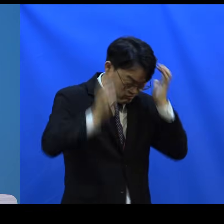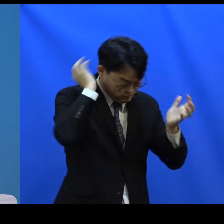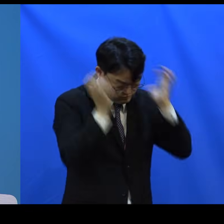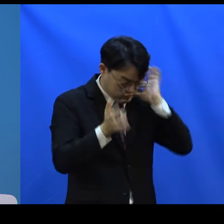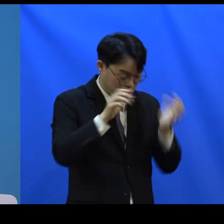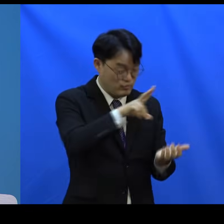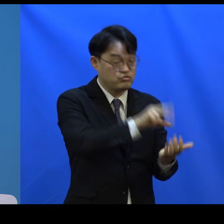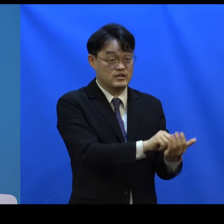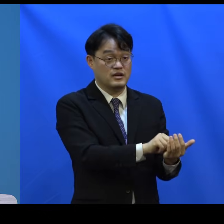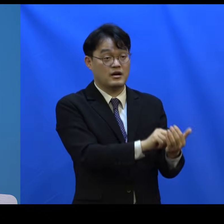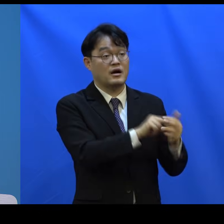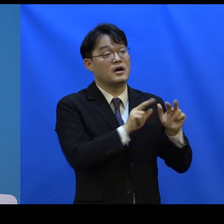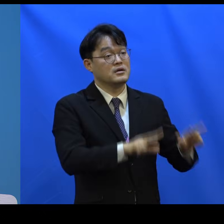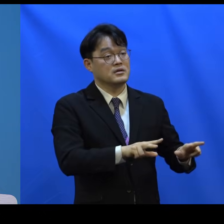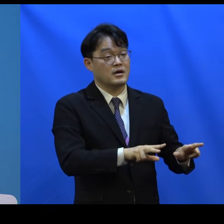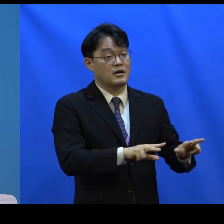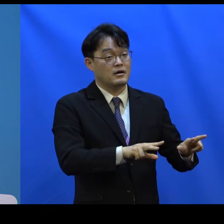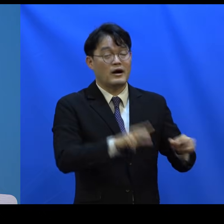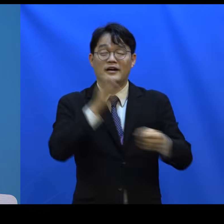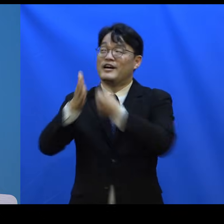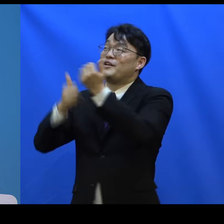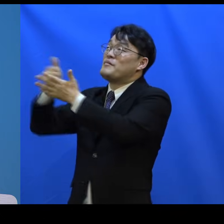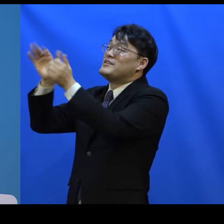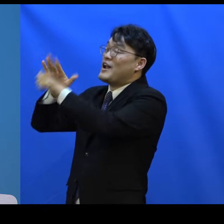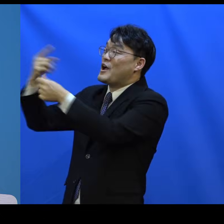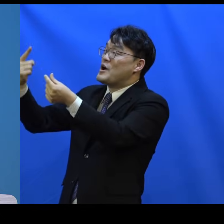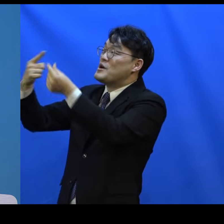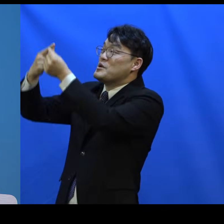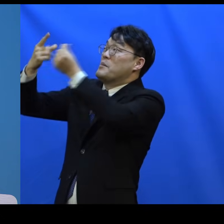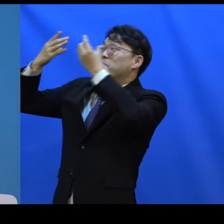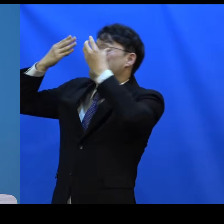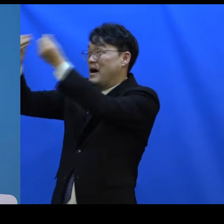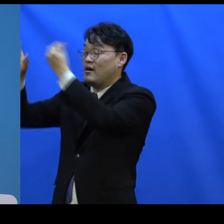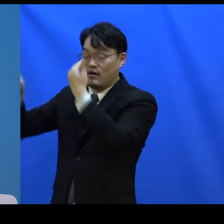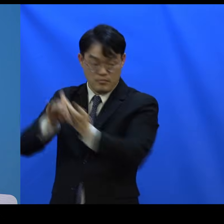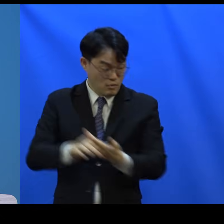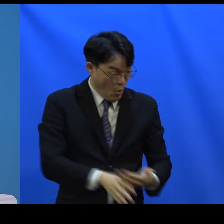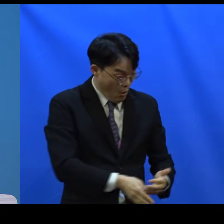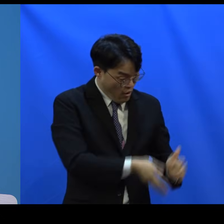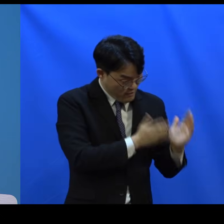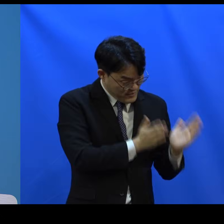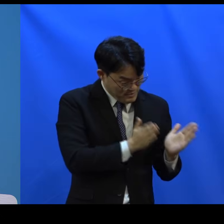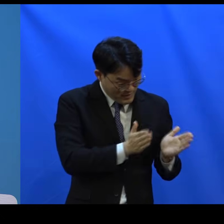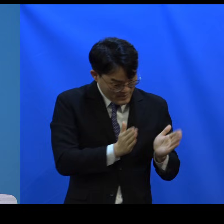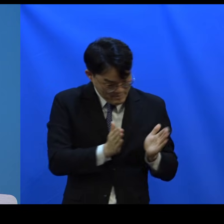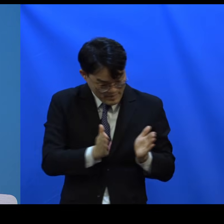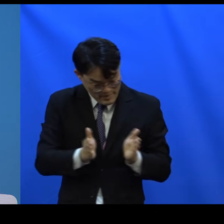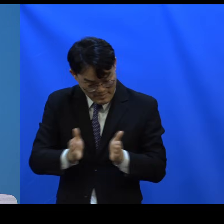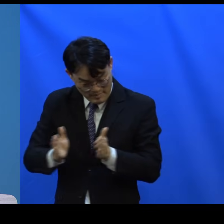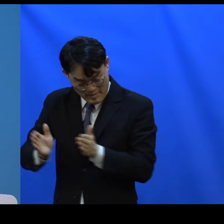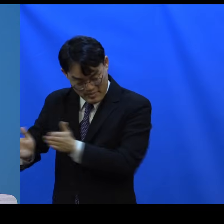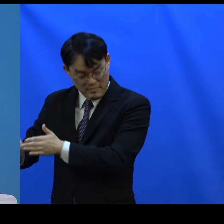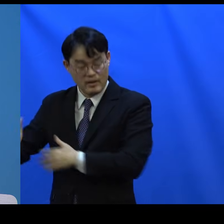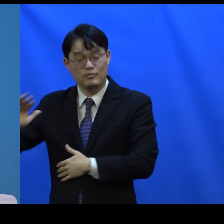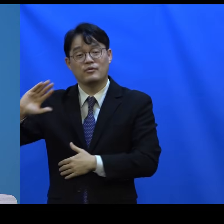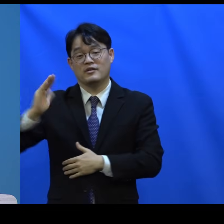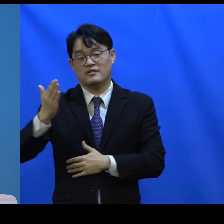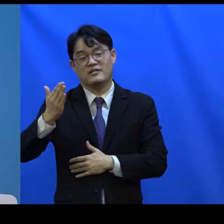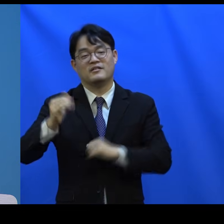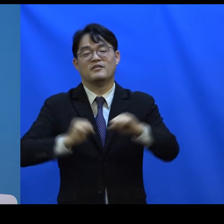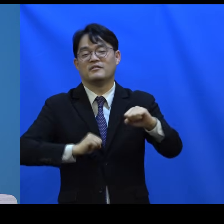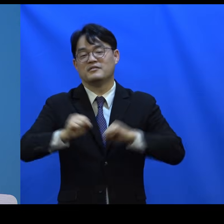지키니까 뒤죽박죽 됐던 내 인생, 헝클어졌던 인생이 다시 질서 정연해지는 역사가 일어나는 거예요. 그러니까 우리가